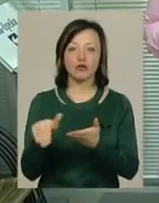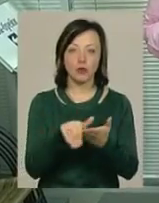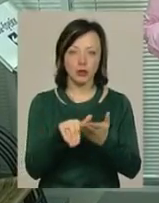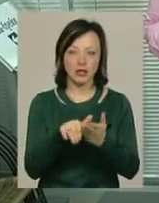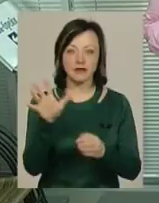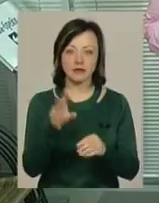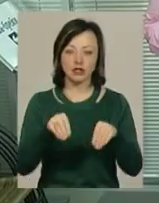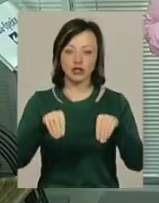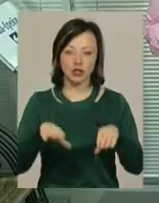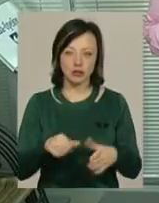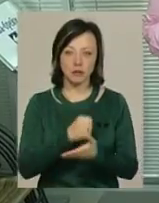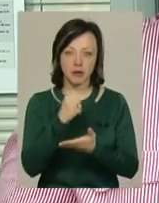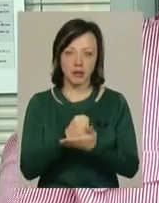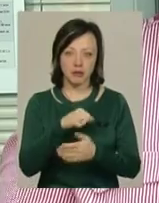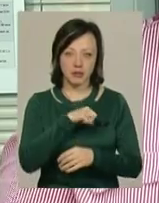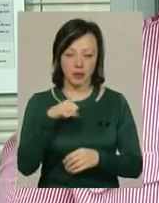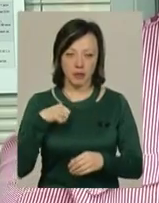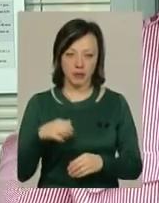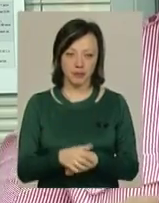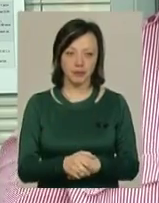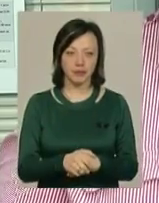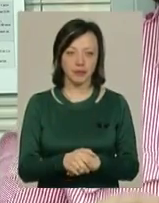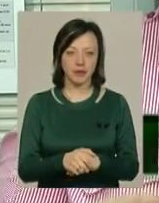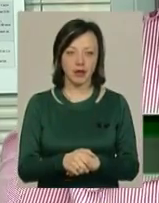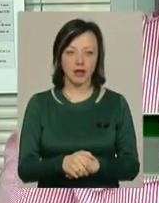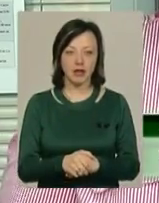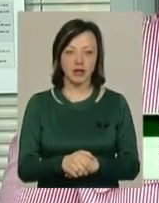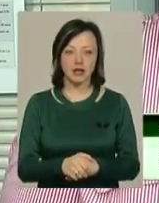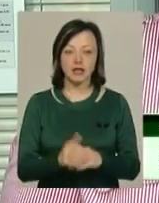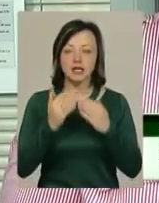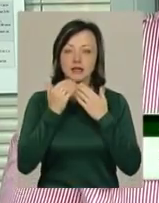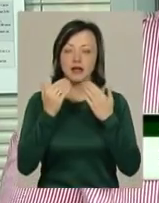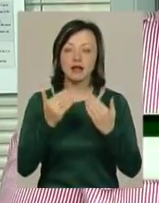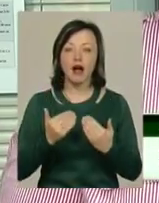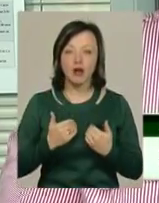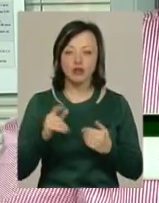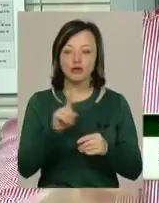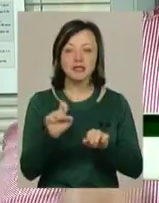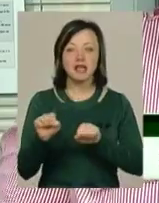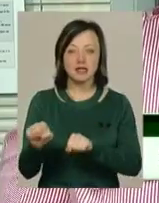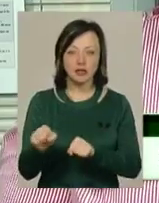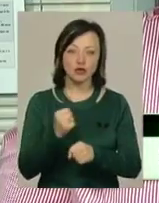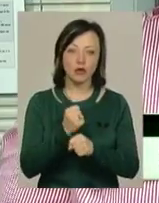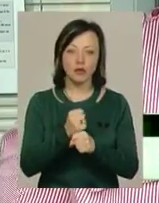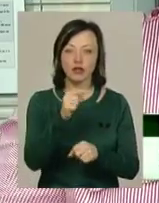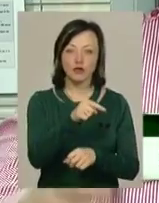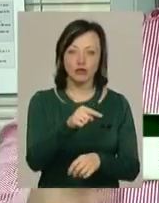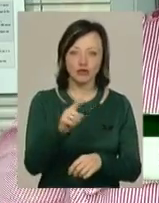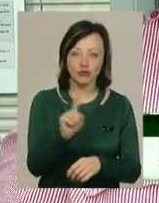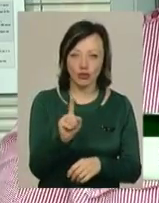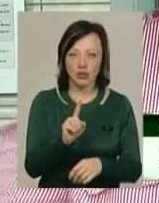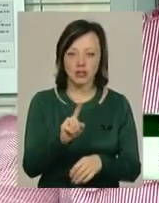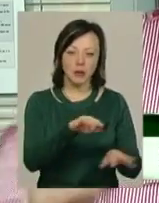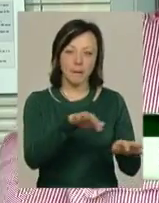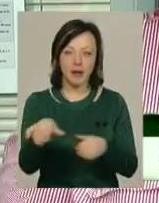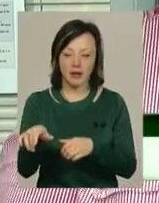І усі рішення прийматиме сама. Звертаються саме з того, щоб захистити. Ось, зробіть йому щось,